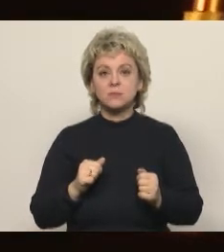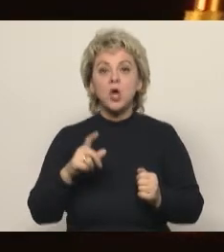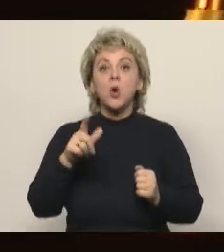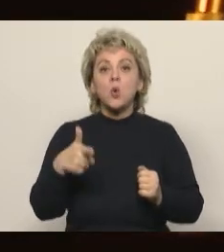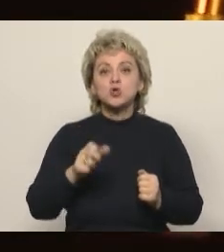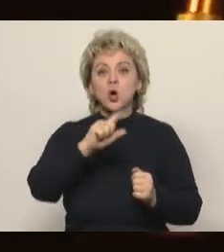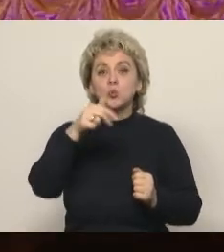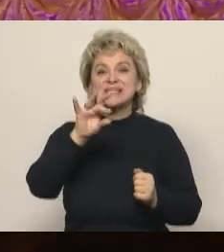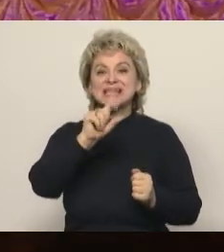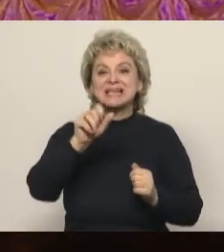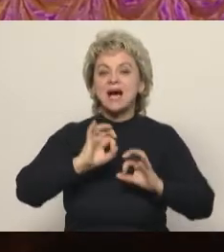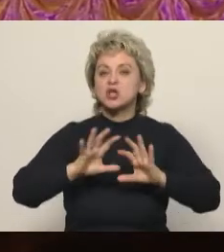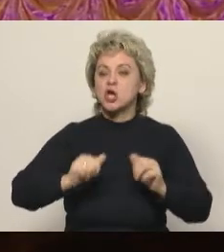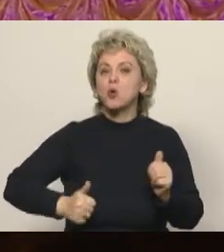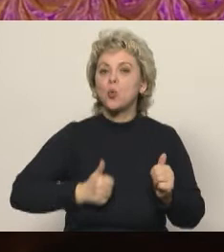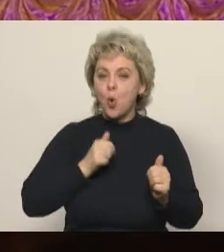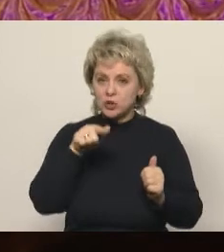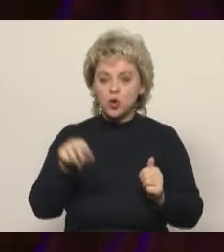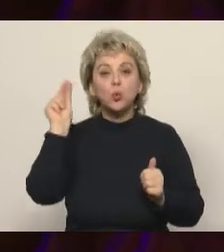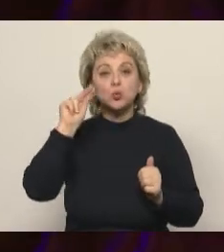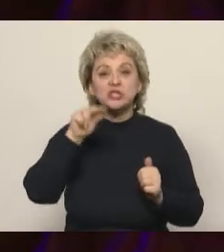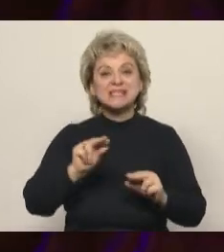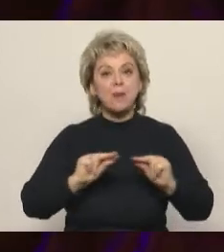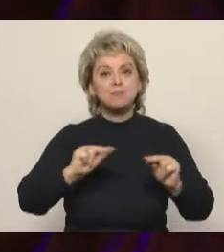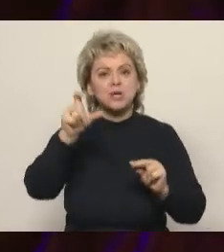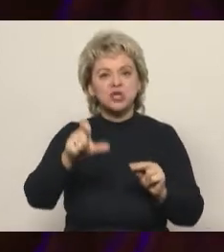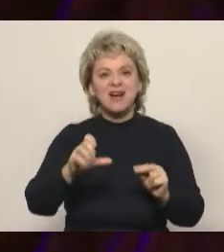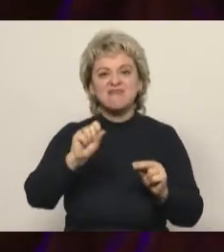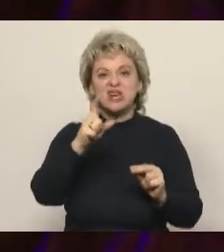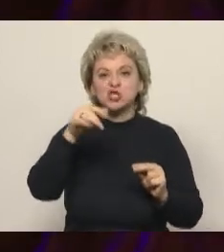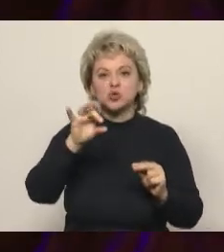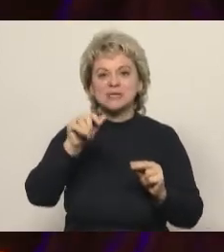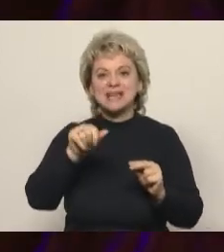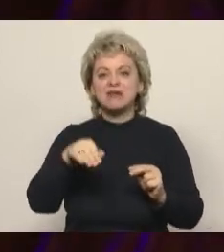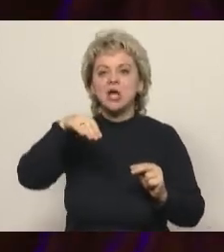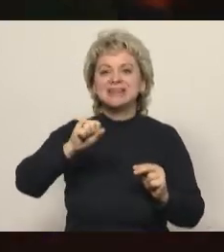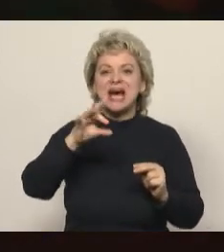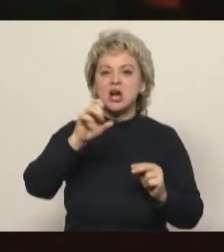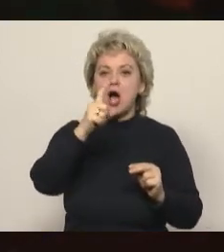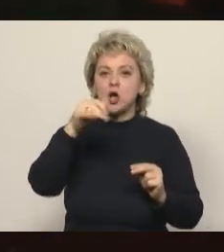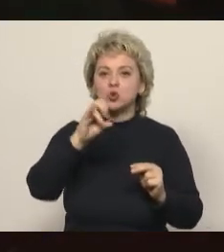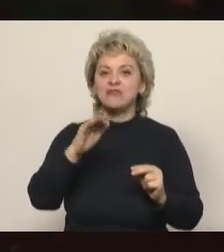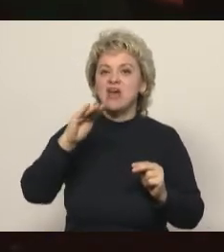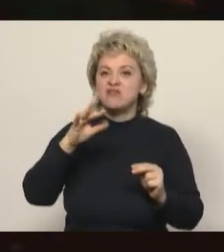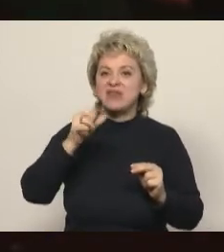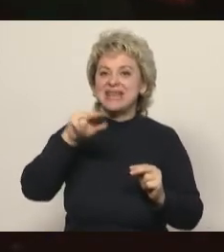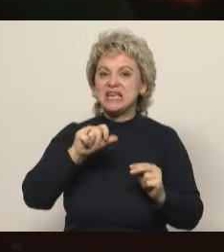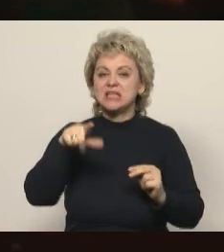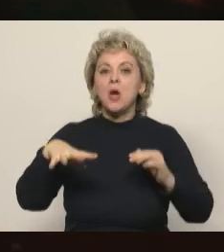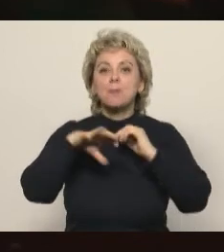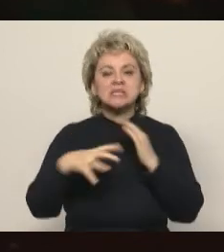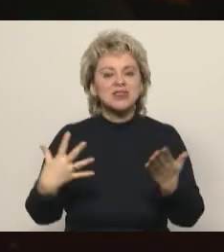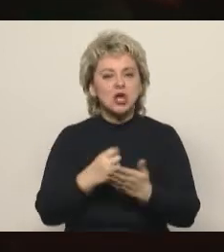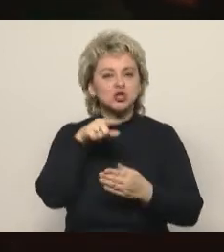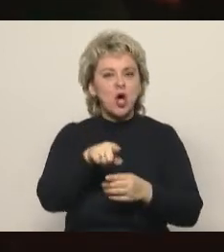Гоша Куценко рассказывает с гордостью. Учился у педагогов Высоцкого, Ивана Тарханова и Ольги Фрид. И последняя нашла